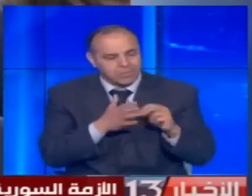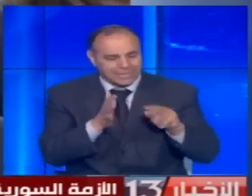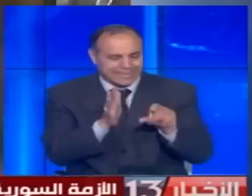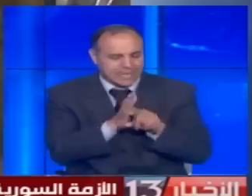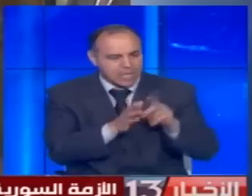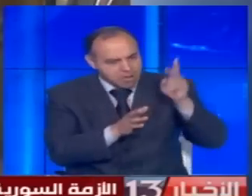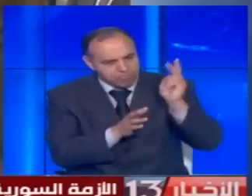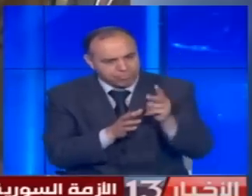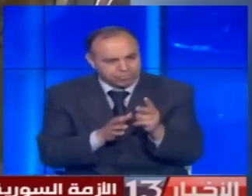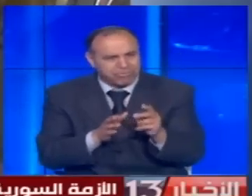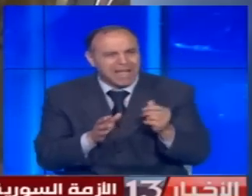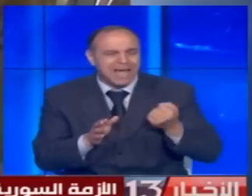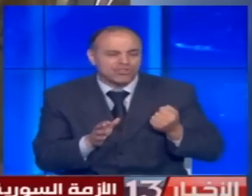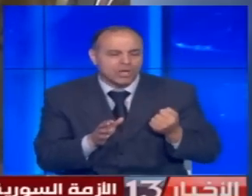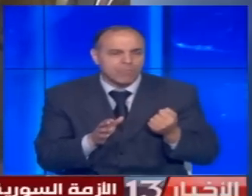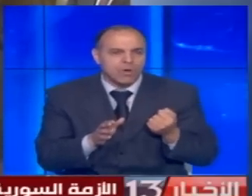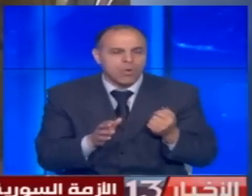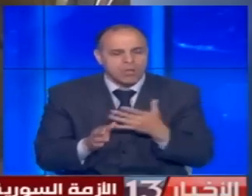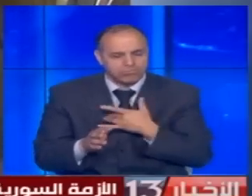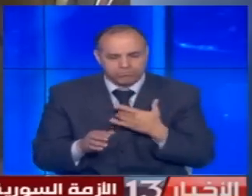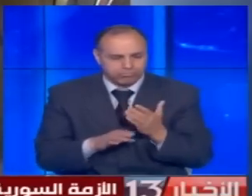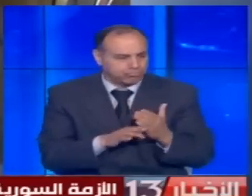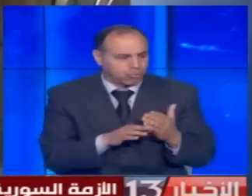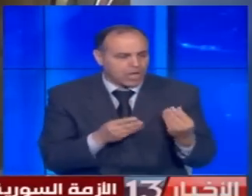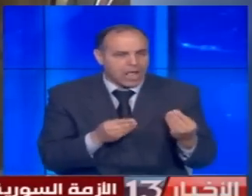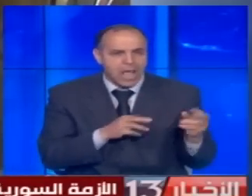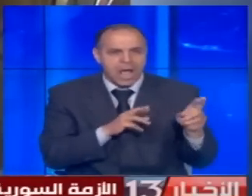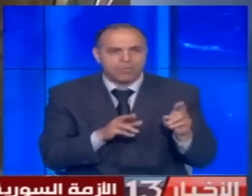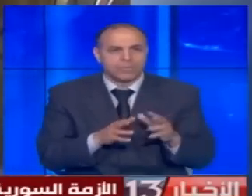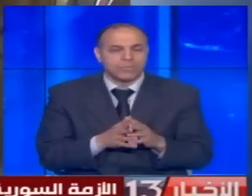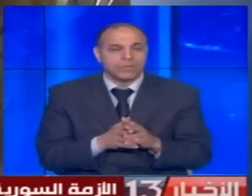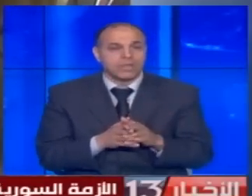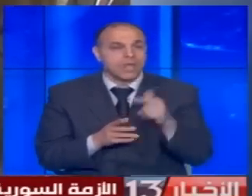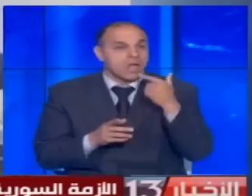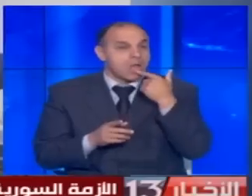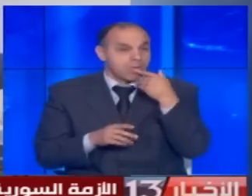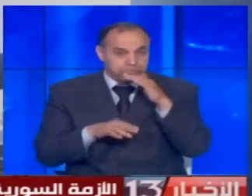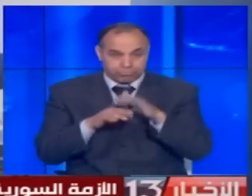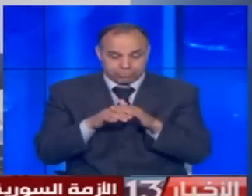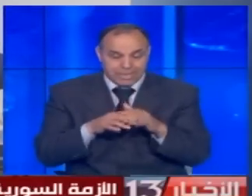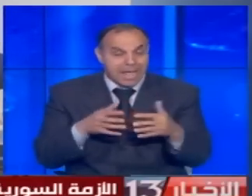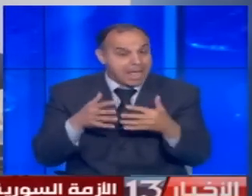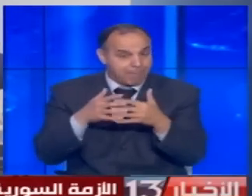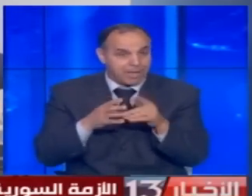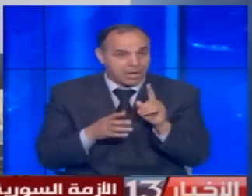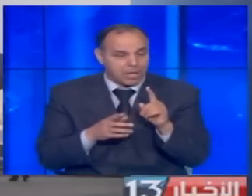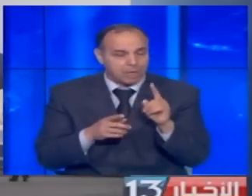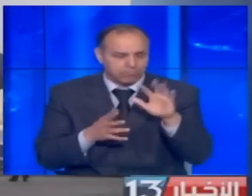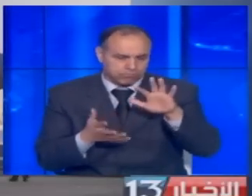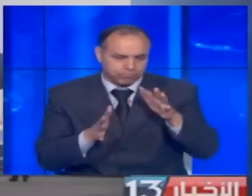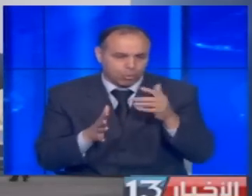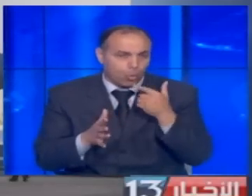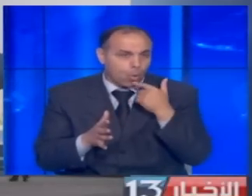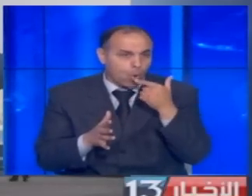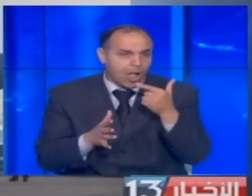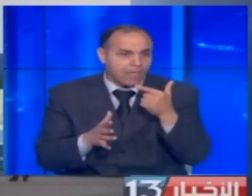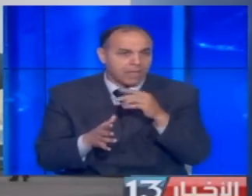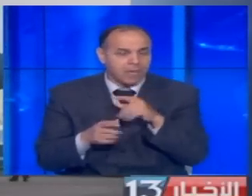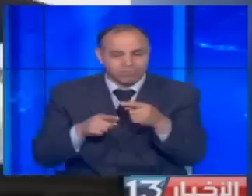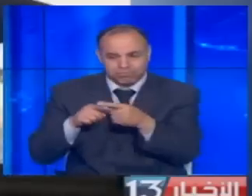بالكامل وخلط الظروف التي تمنع عودته واشارت الى ان بلادها تتوقع ان يتحمل